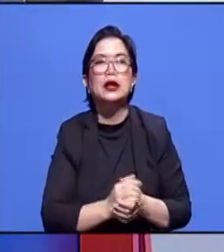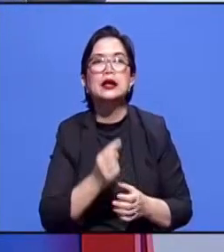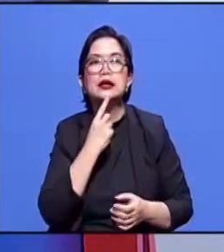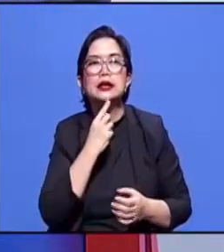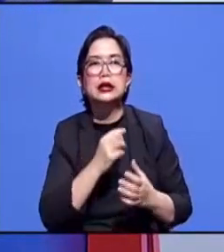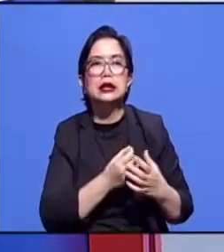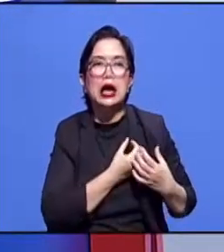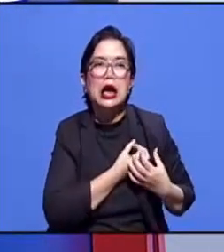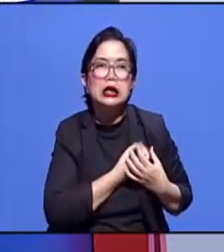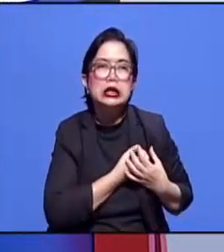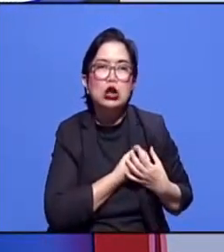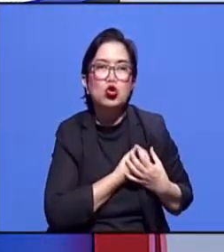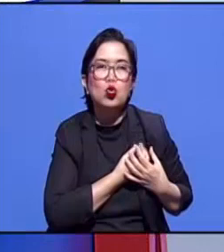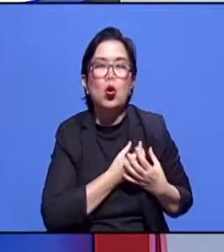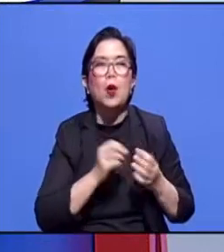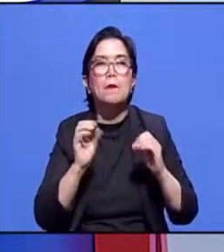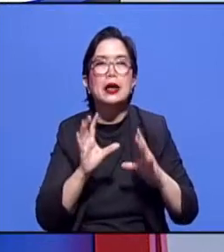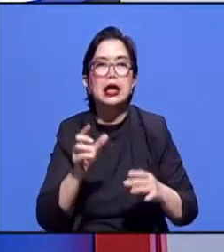jantung banyak dialami kaum muda.